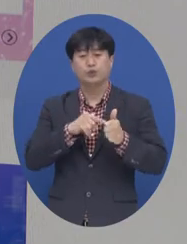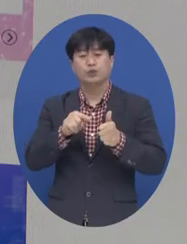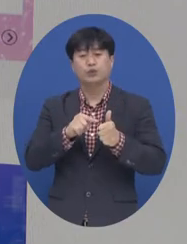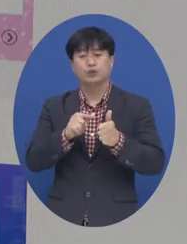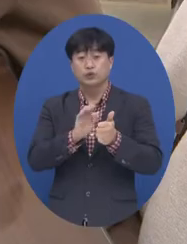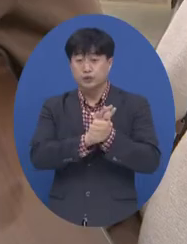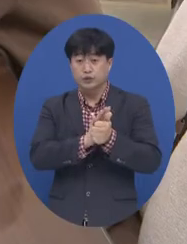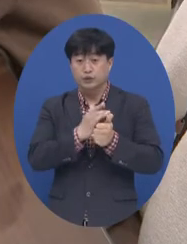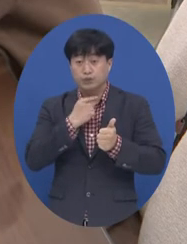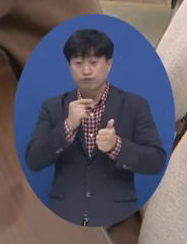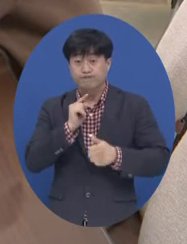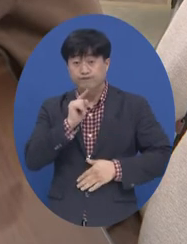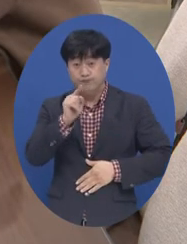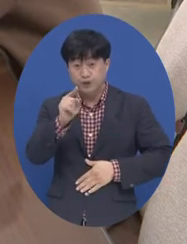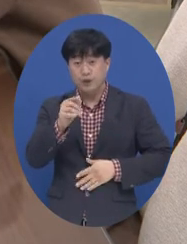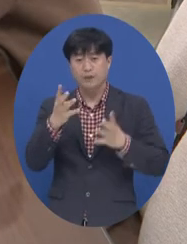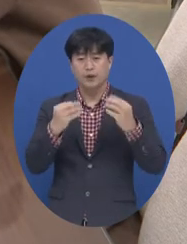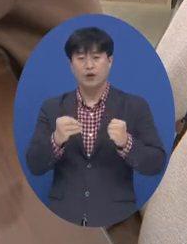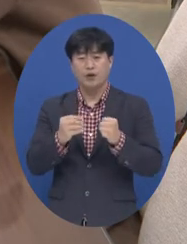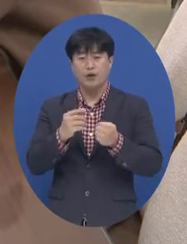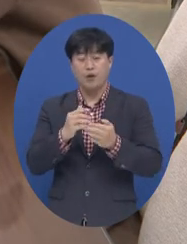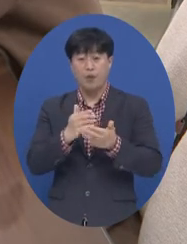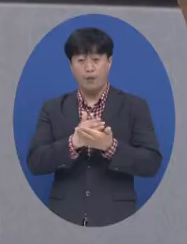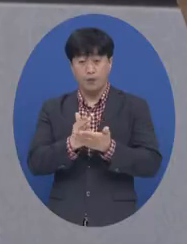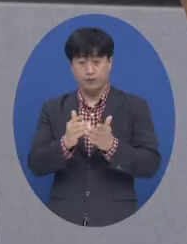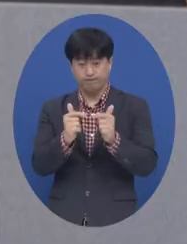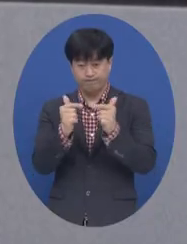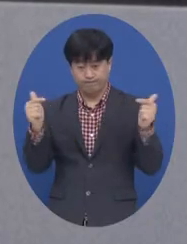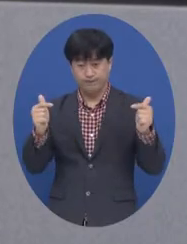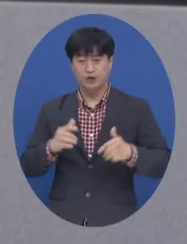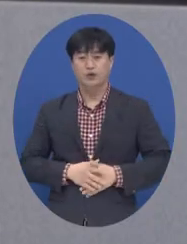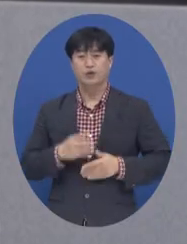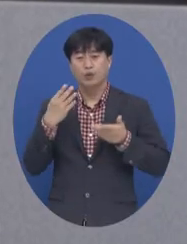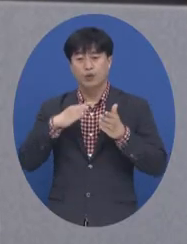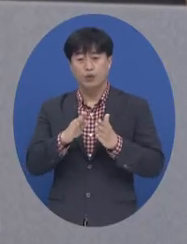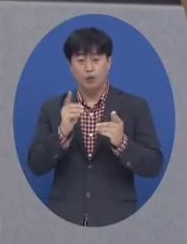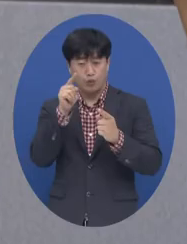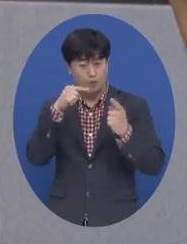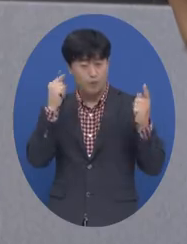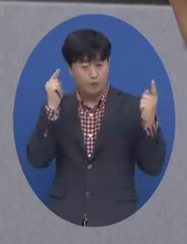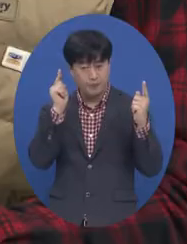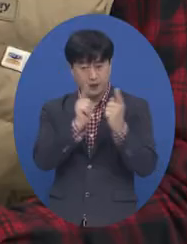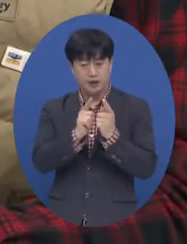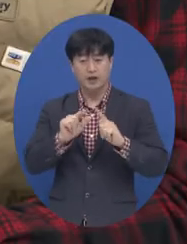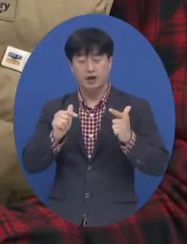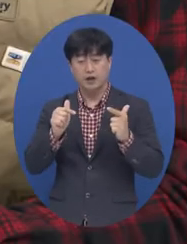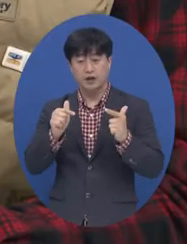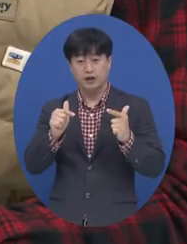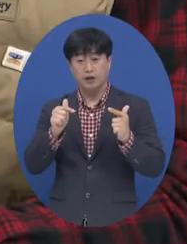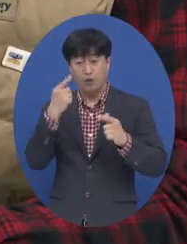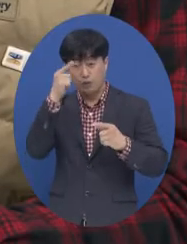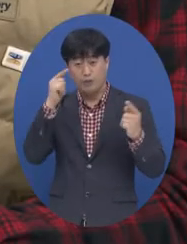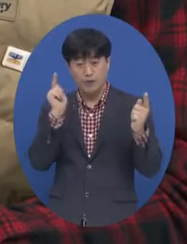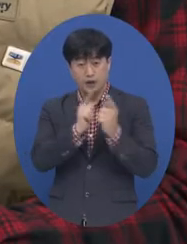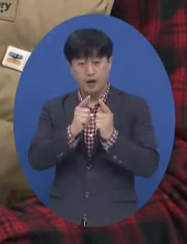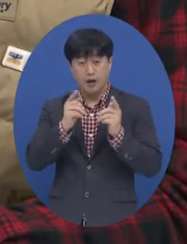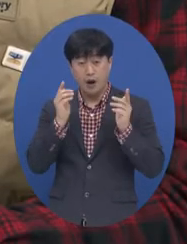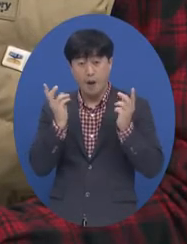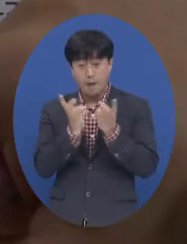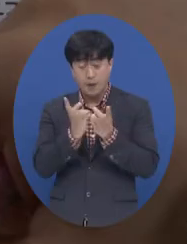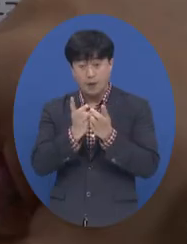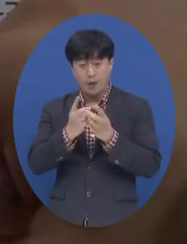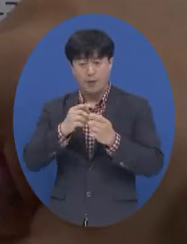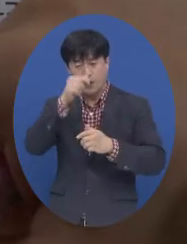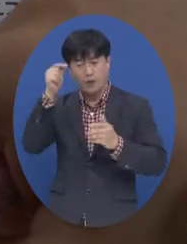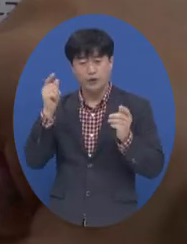서비스의 달란 요청 2 3 5 에 범위도 넓혔습니다 경기도 님 대면 방식으로 이루어지던 평생교육을 비대면 으로